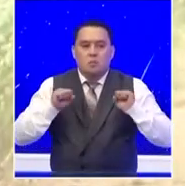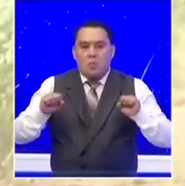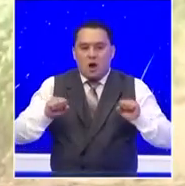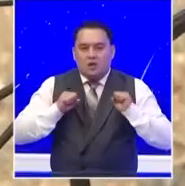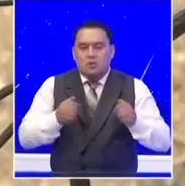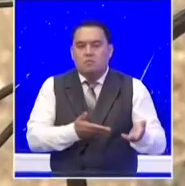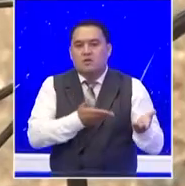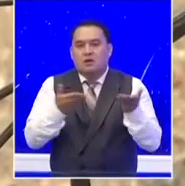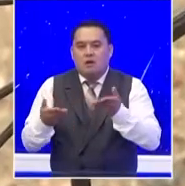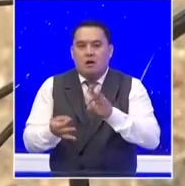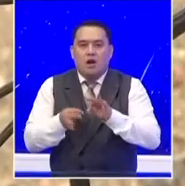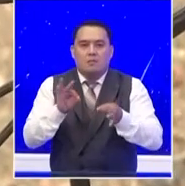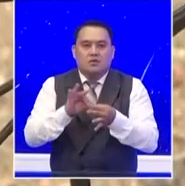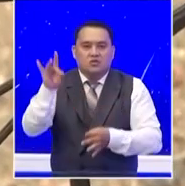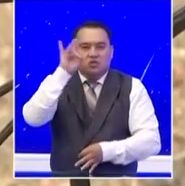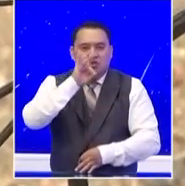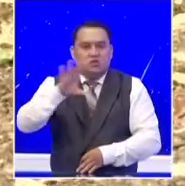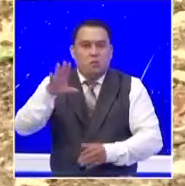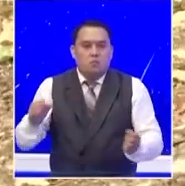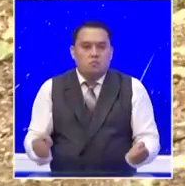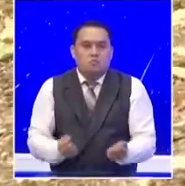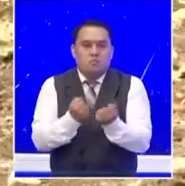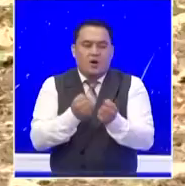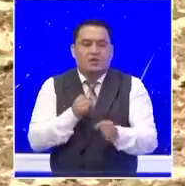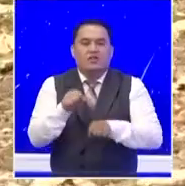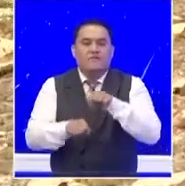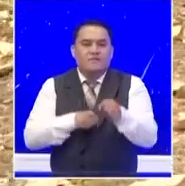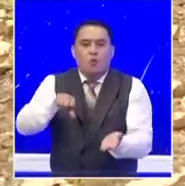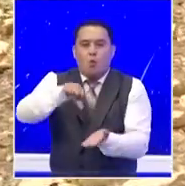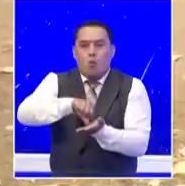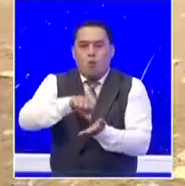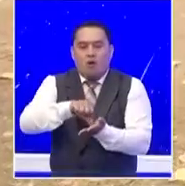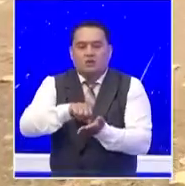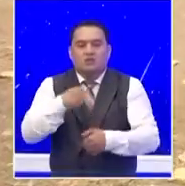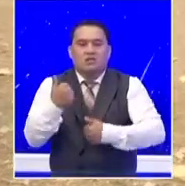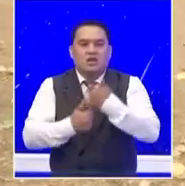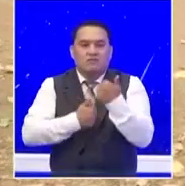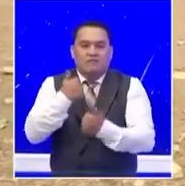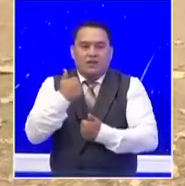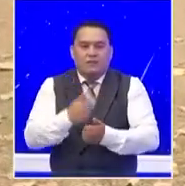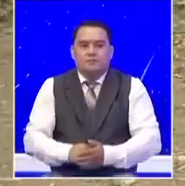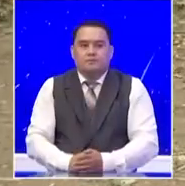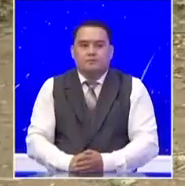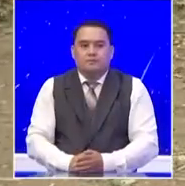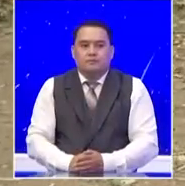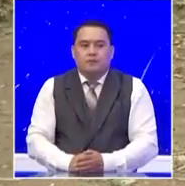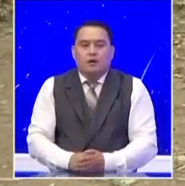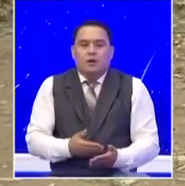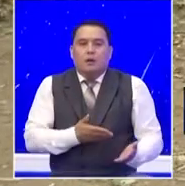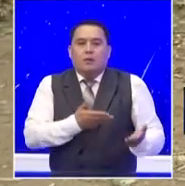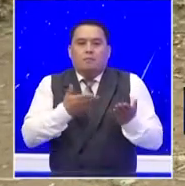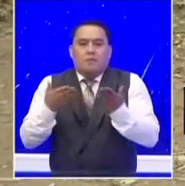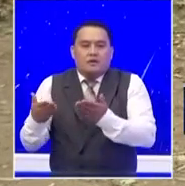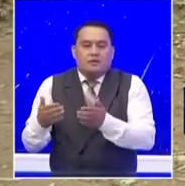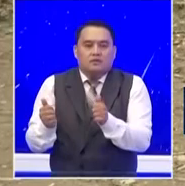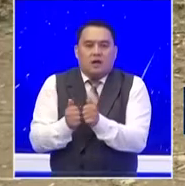с приглашением олимпийских чемпионов. Поддержали этот праздник велогонщики, приняв участие в открытом соревновательном заезде. Пригласили соседние